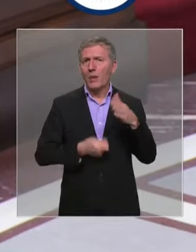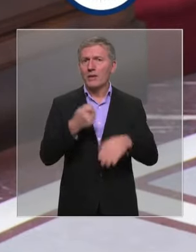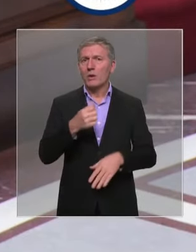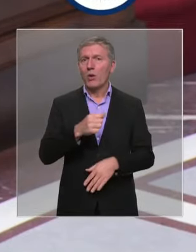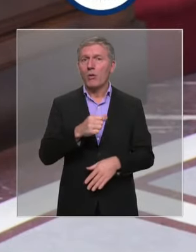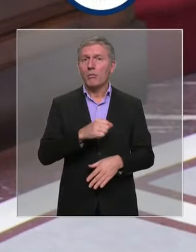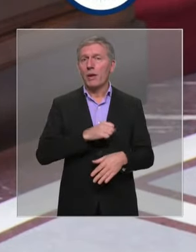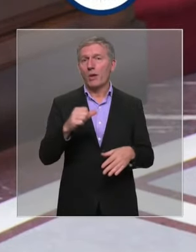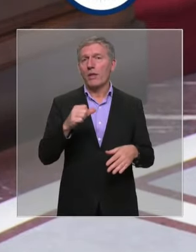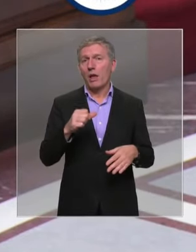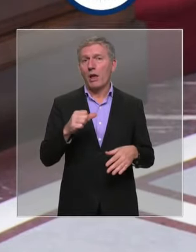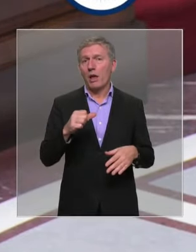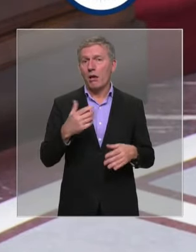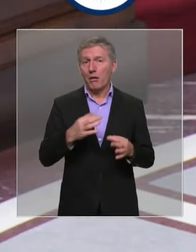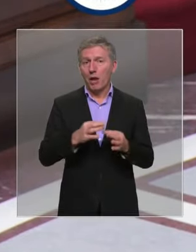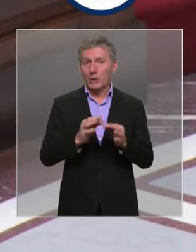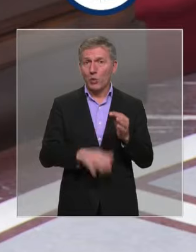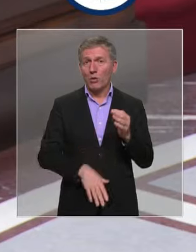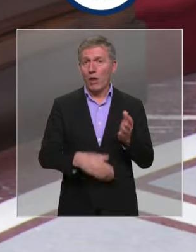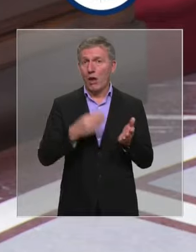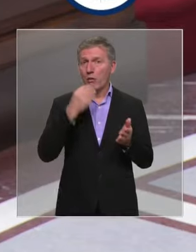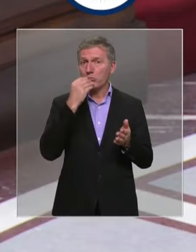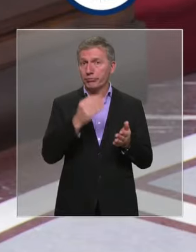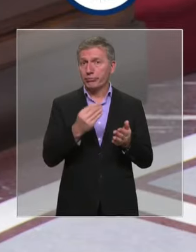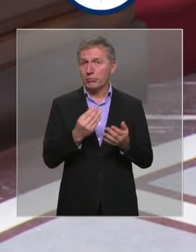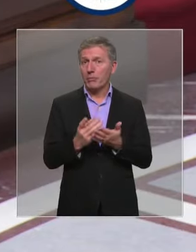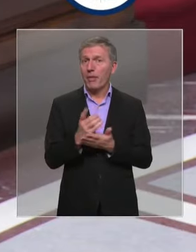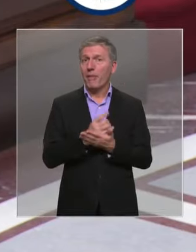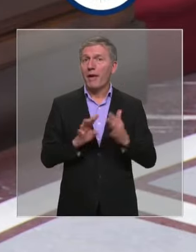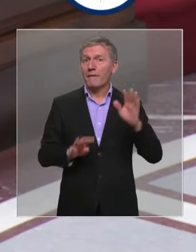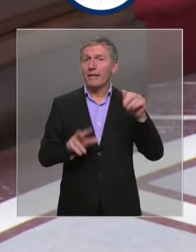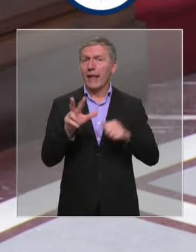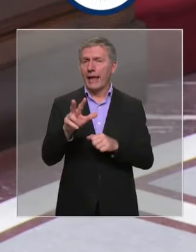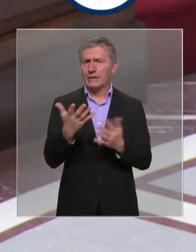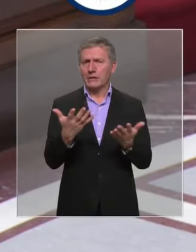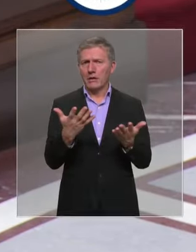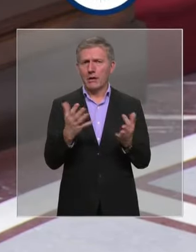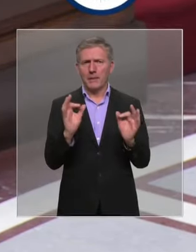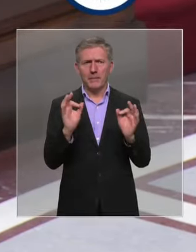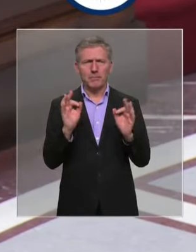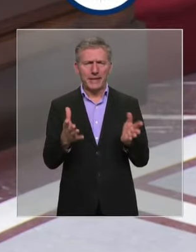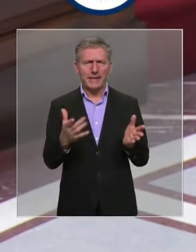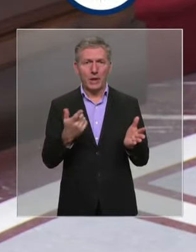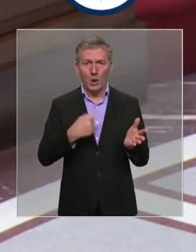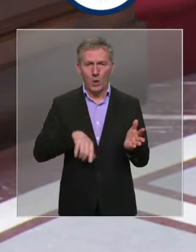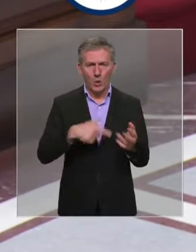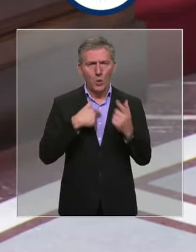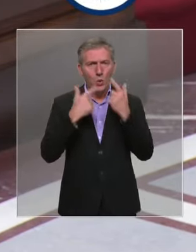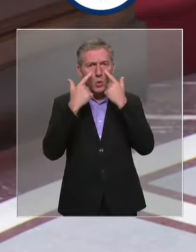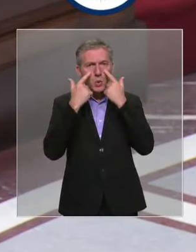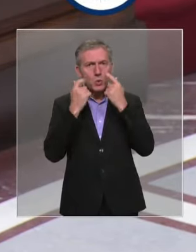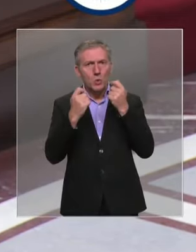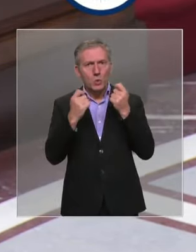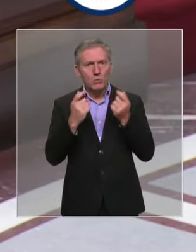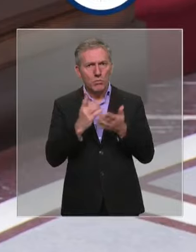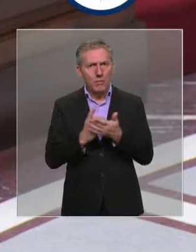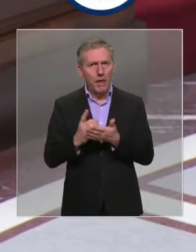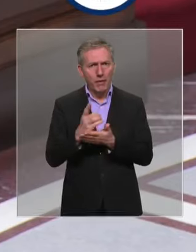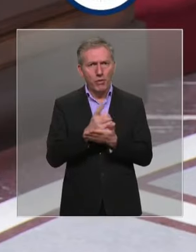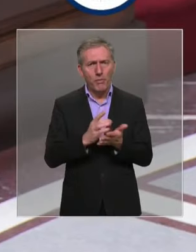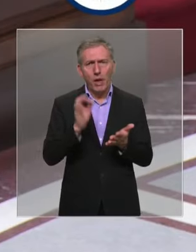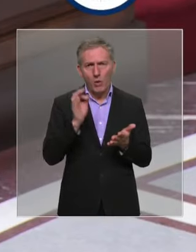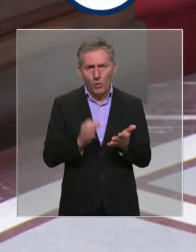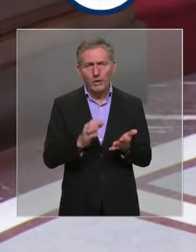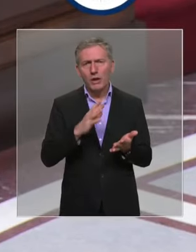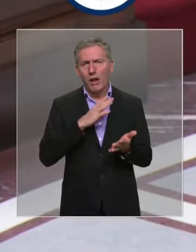porte particulièrement ses fruits en Seine-Saint-Denis. Tout cela est un exemple de l'attention que nous portons à ce département qui